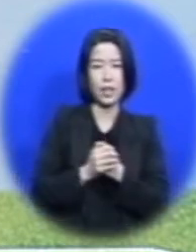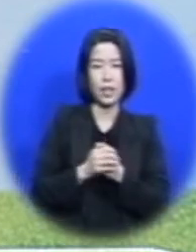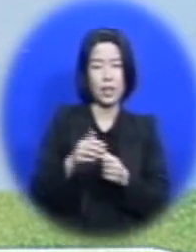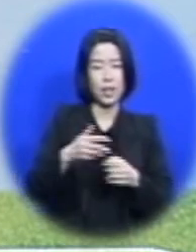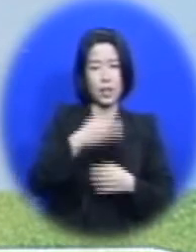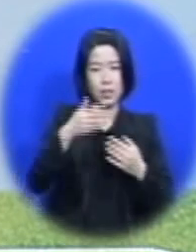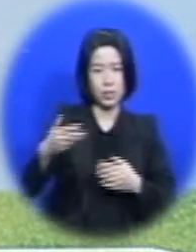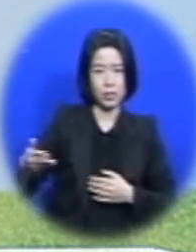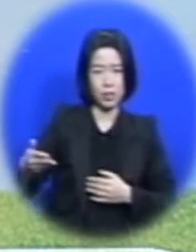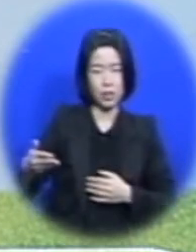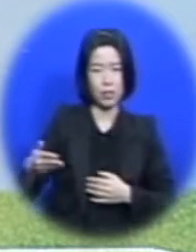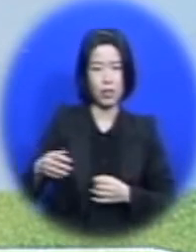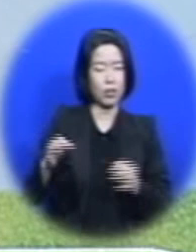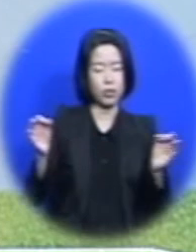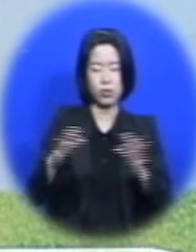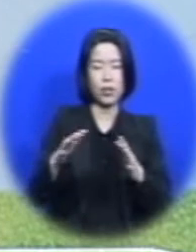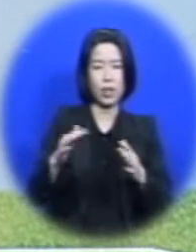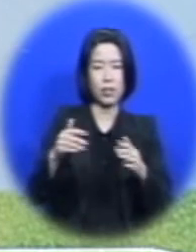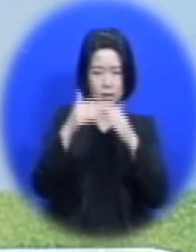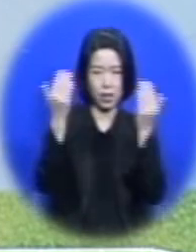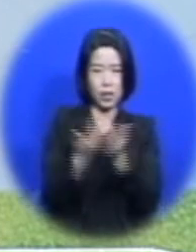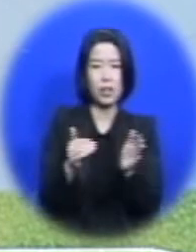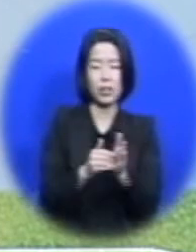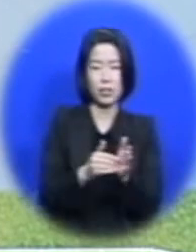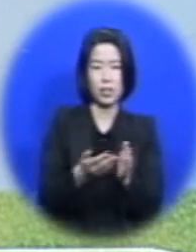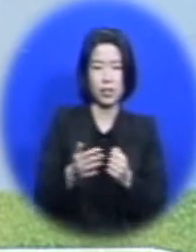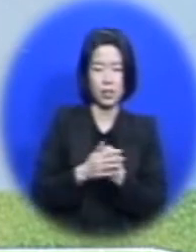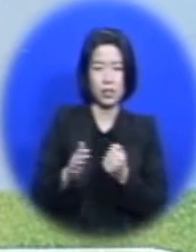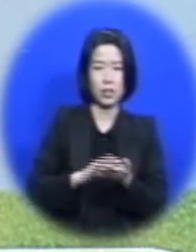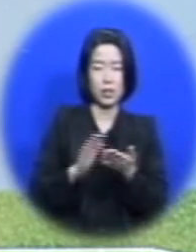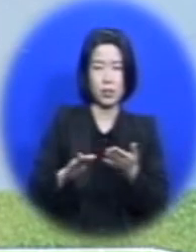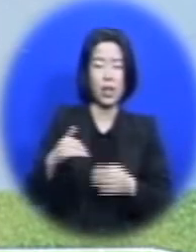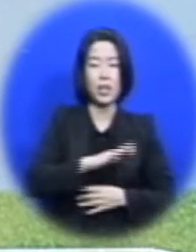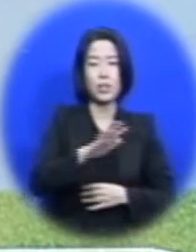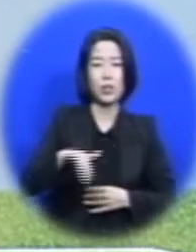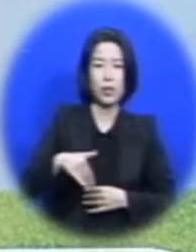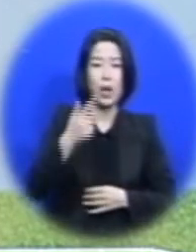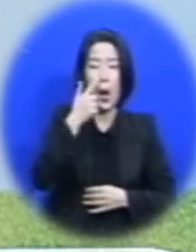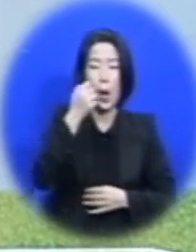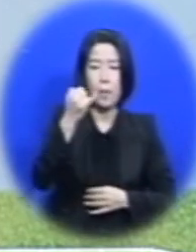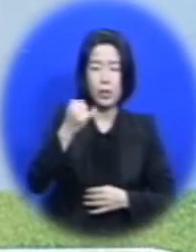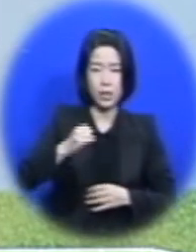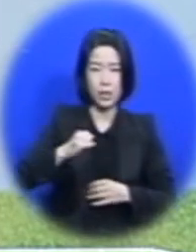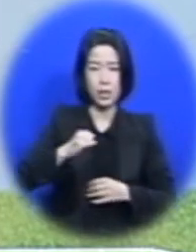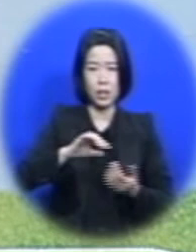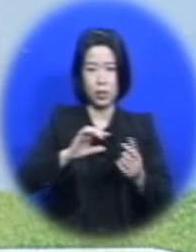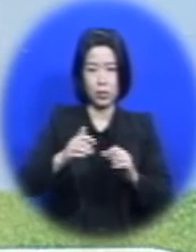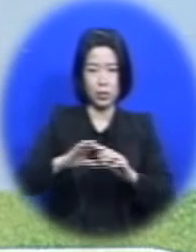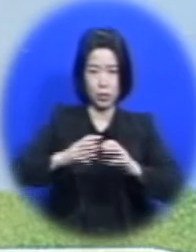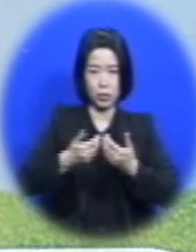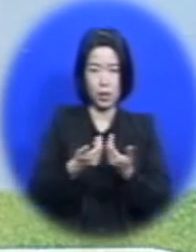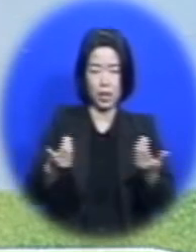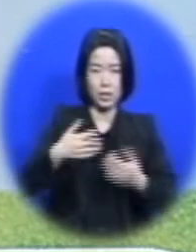지나고 보니까 순간에 지나가 버렸어요 저의 어머님 돌아가셨을 때 나 관 식 을 하러 가는